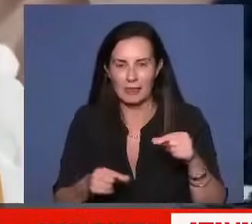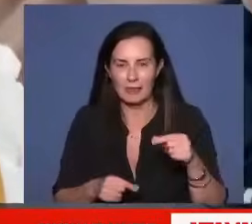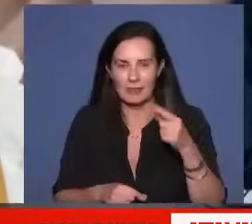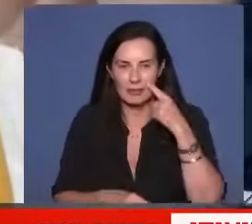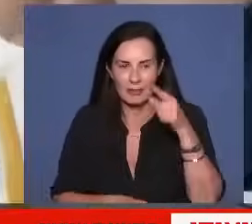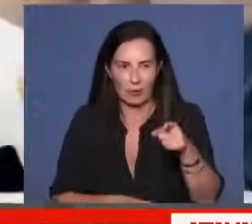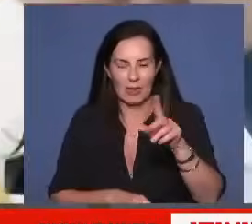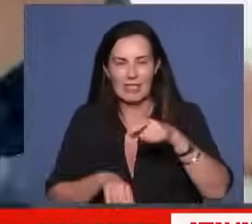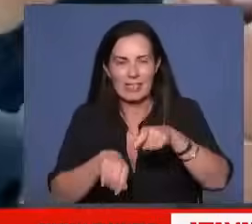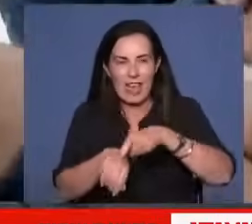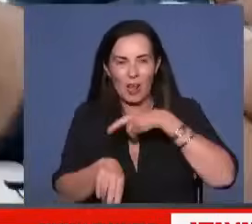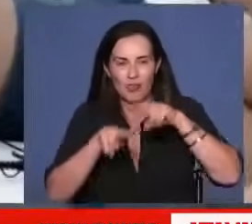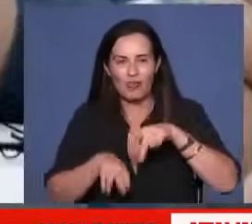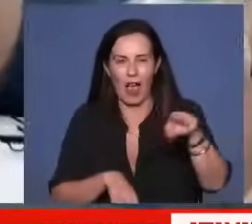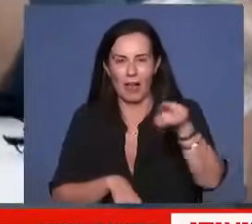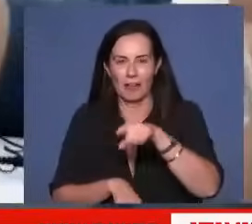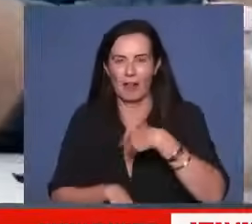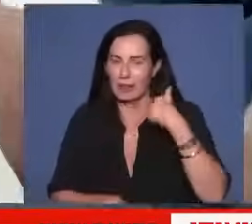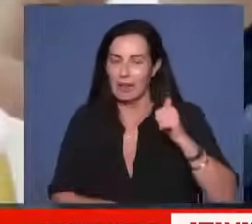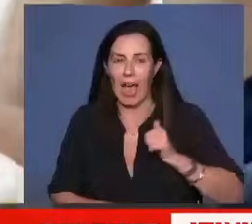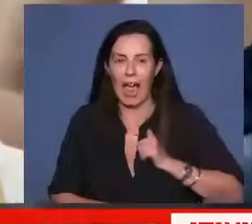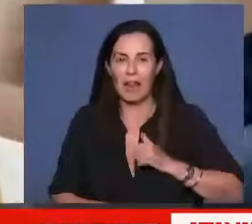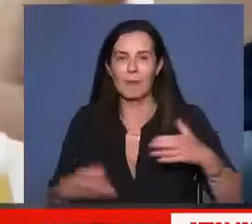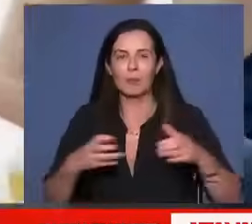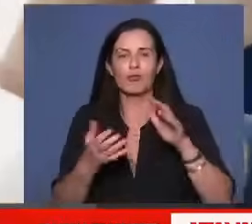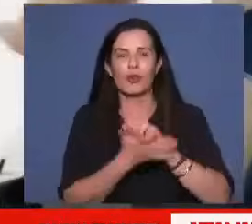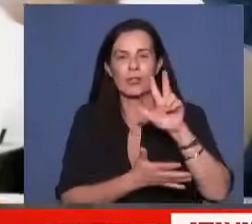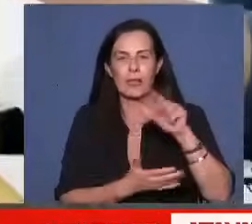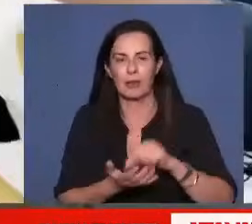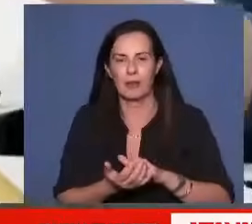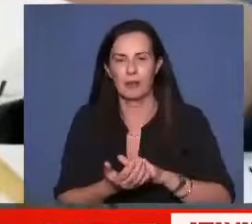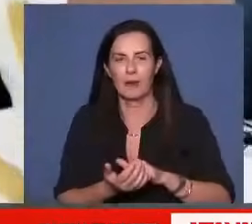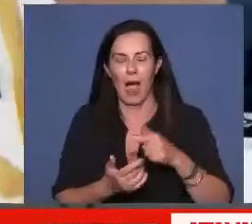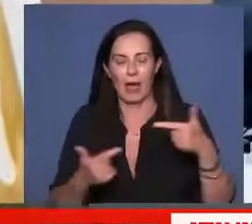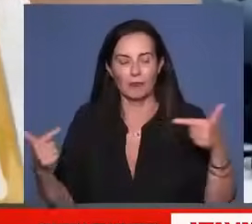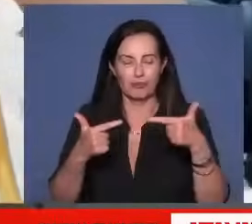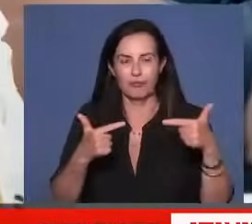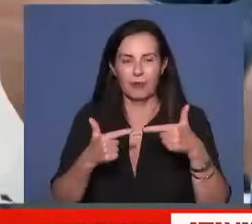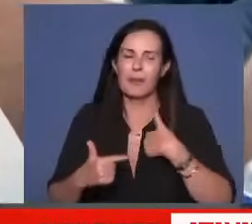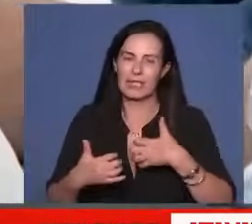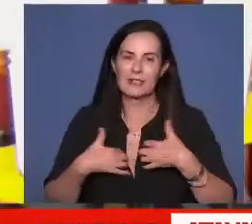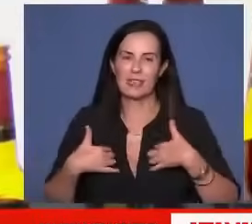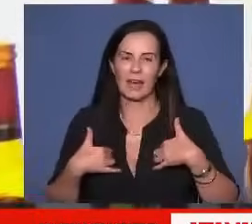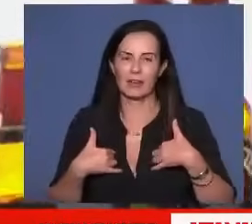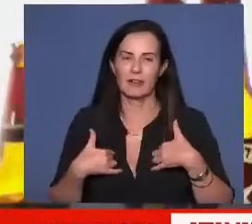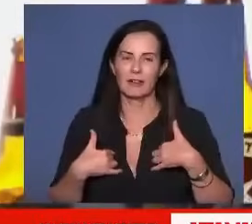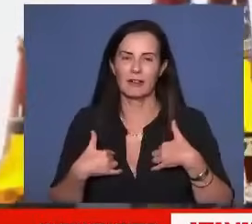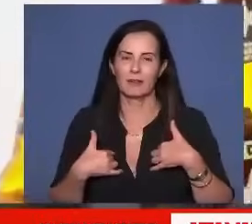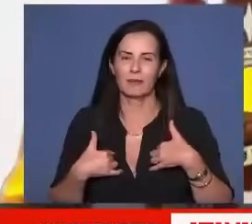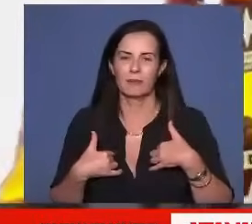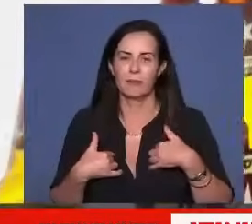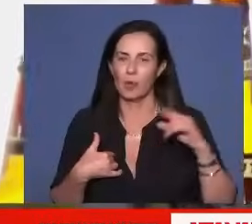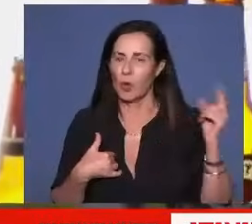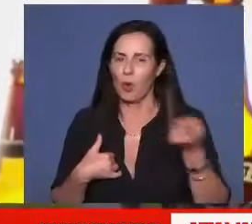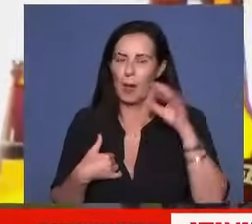הצלקות. אני הייתי חייל, בגדוד 13 היה דוץ, ונפצעתי. כולנו פה עוד